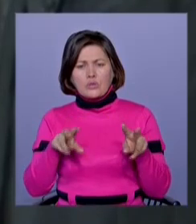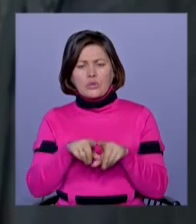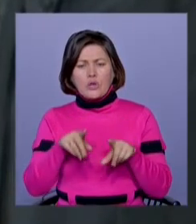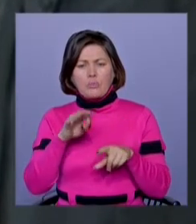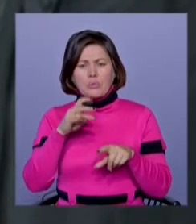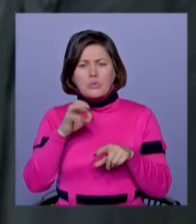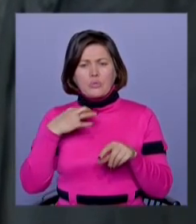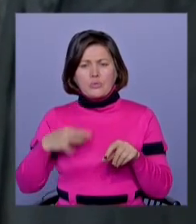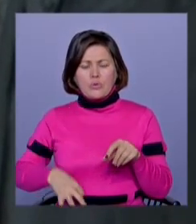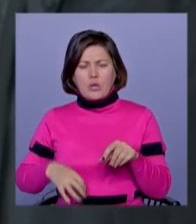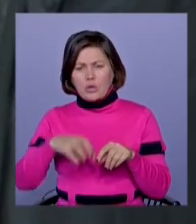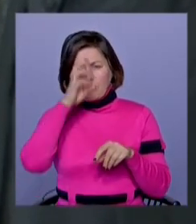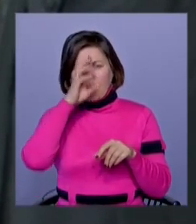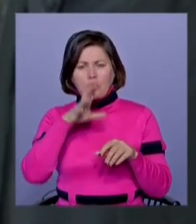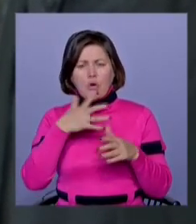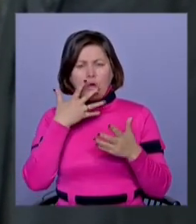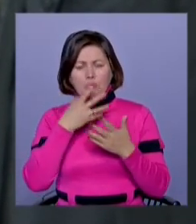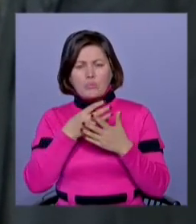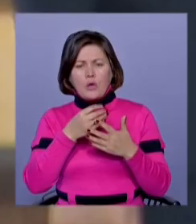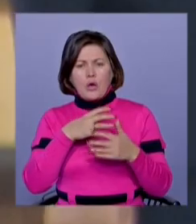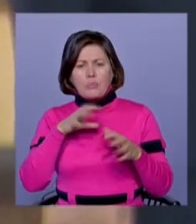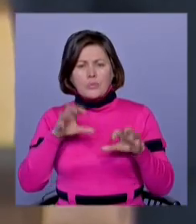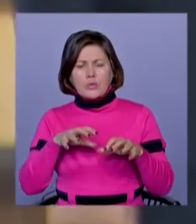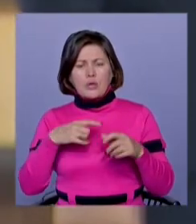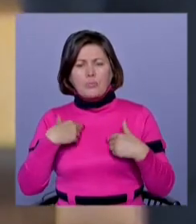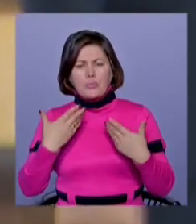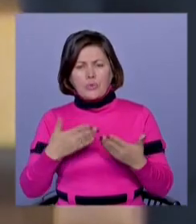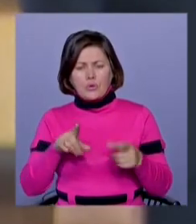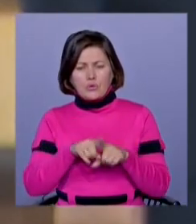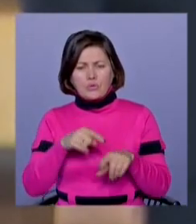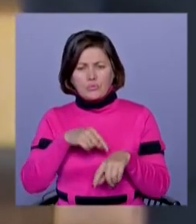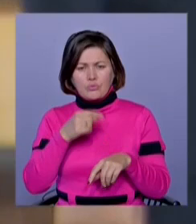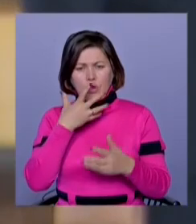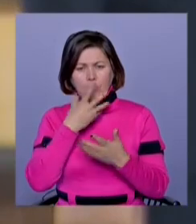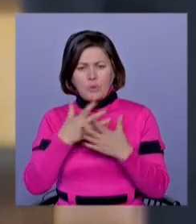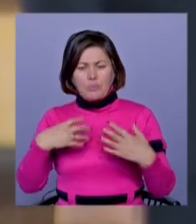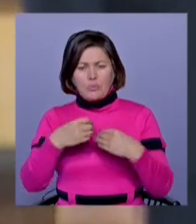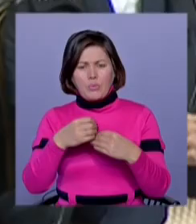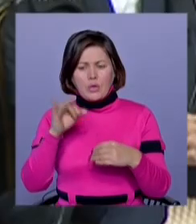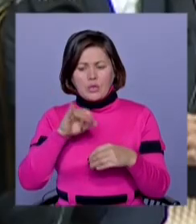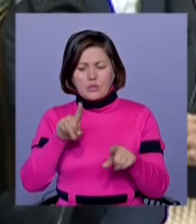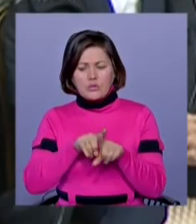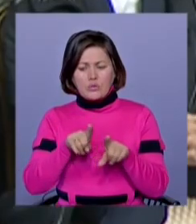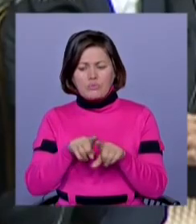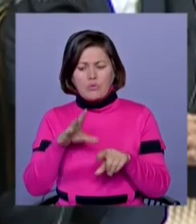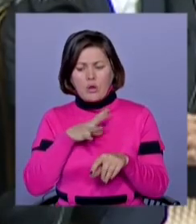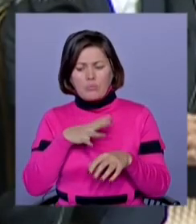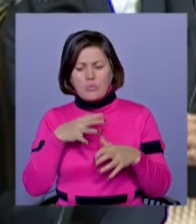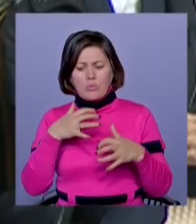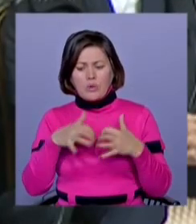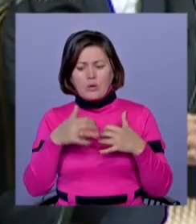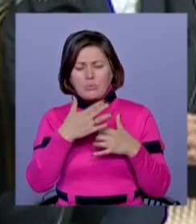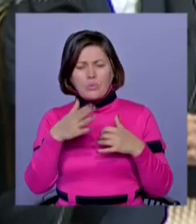Арыстанбек Мұхамедиұлы елбасының көңіл айту жедел хатын оқып берді. Қалың бұқара марқұмның отбасына көңіл айтып қайғылы қазаға ортақ